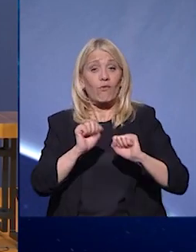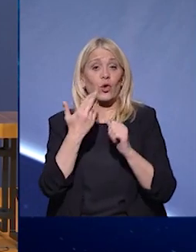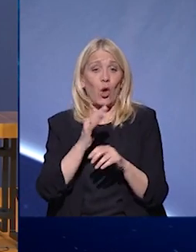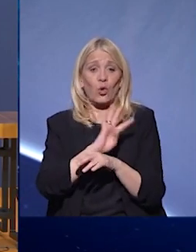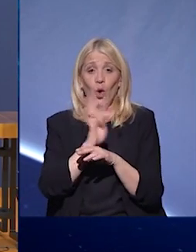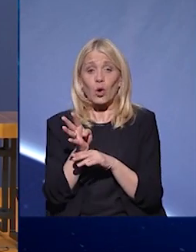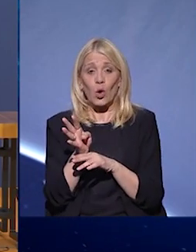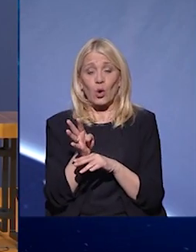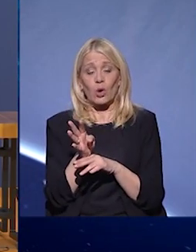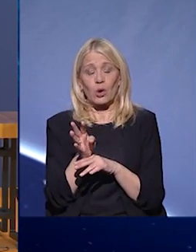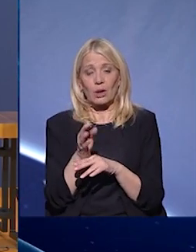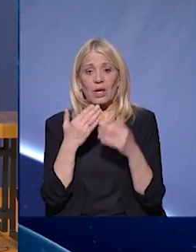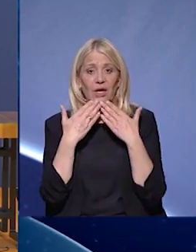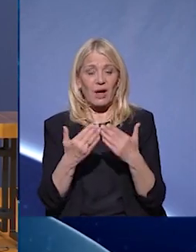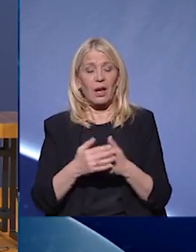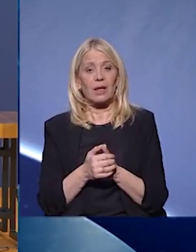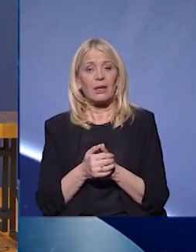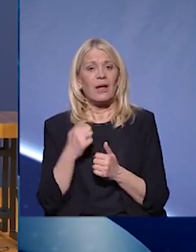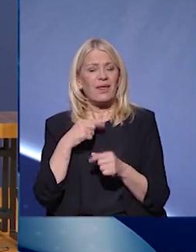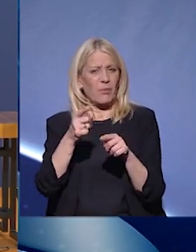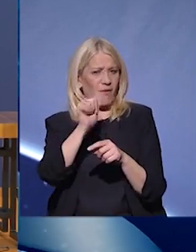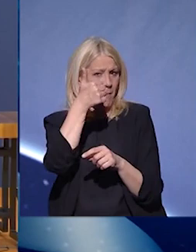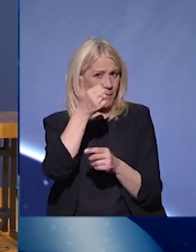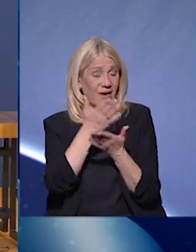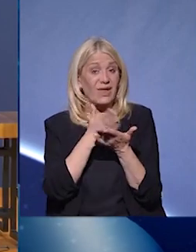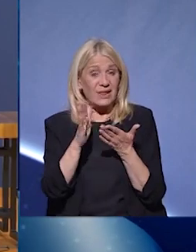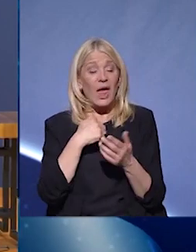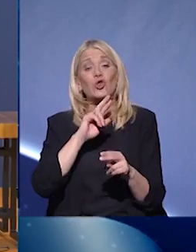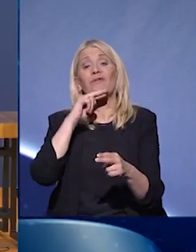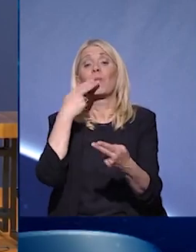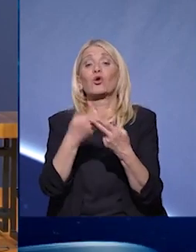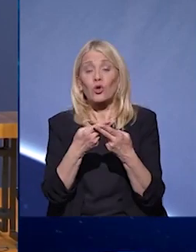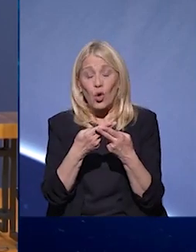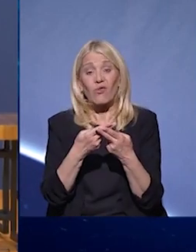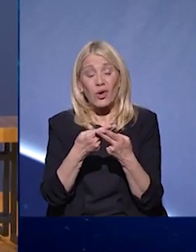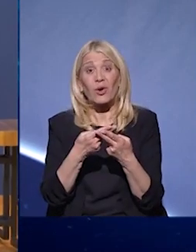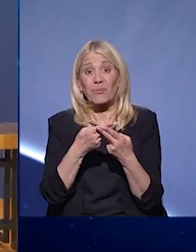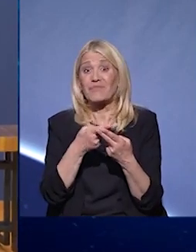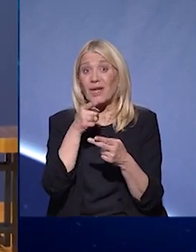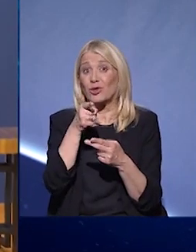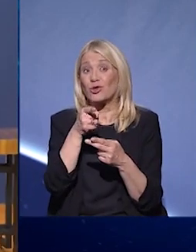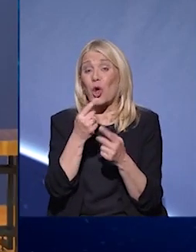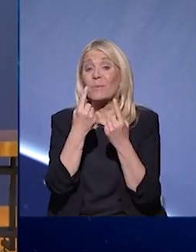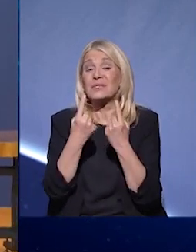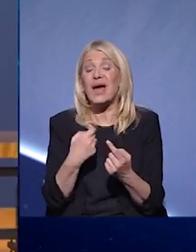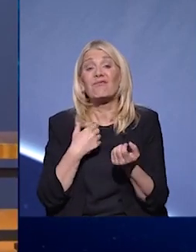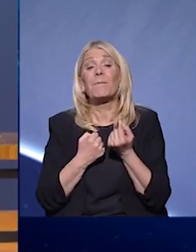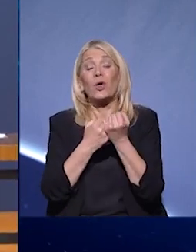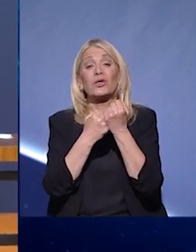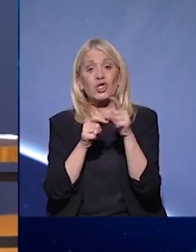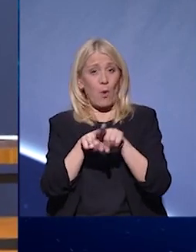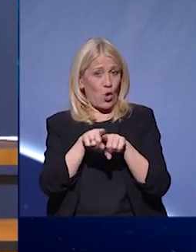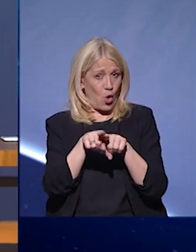korone. Hvala. Ja bih ovaj prvi deo da vam odgovorim, jer apsolutno da u tom stavu podržimo